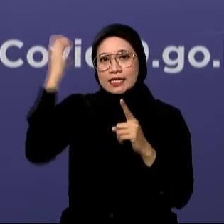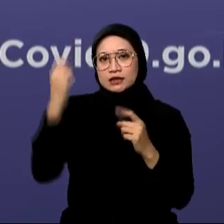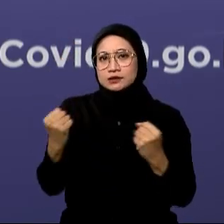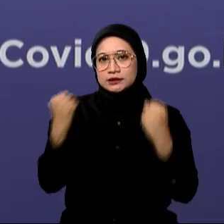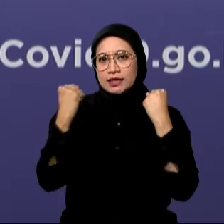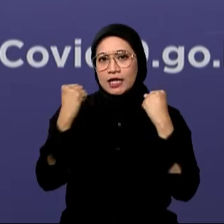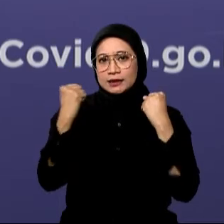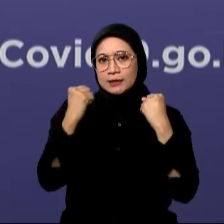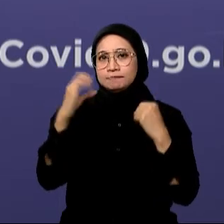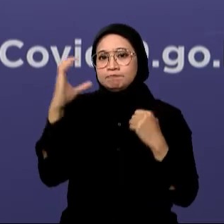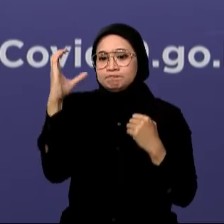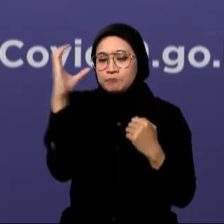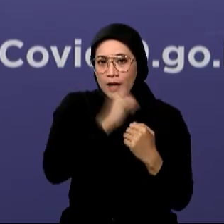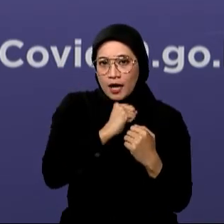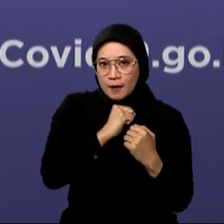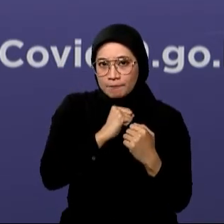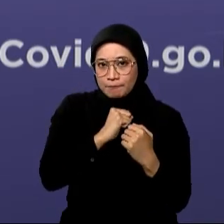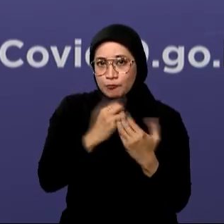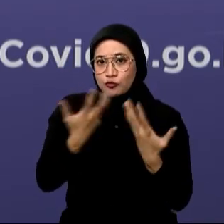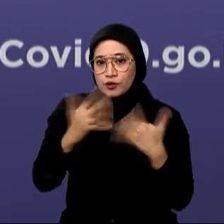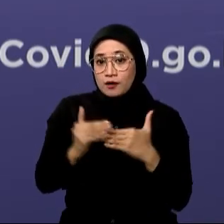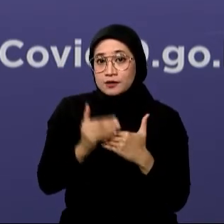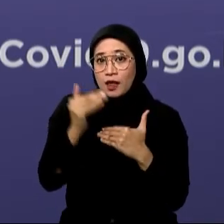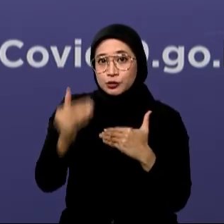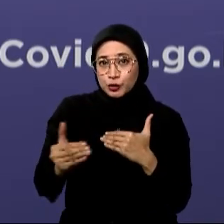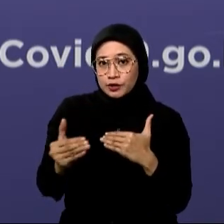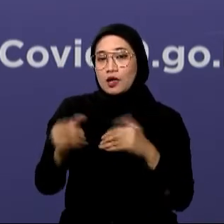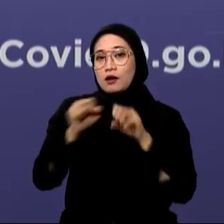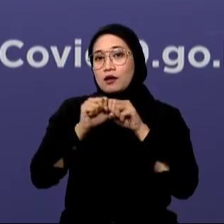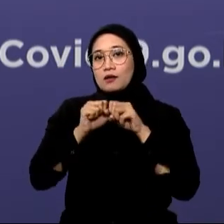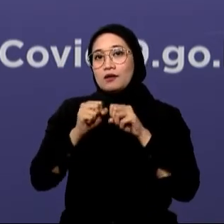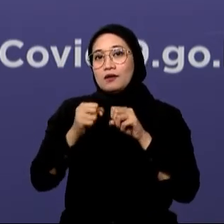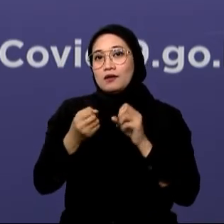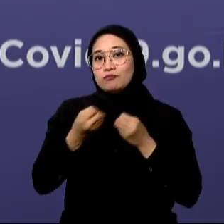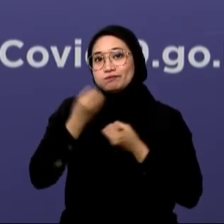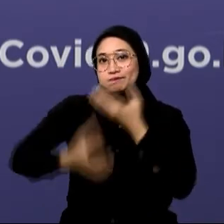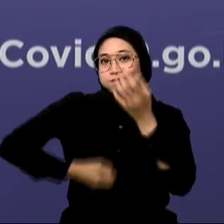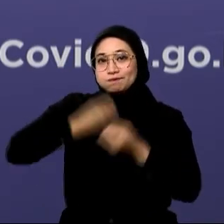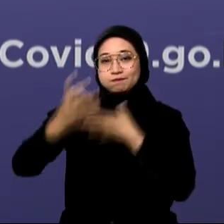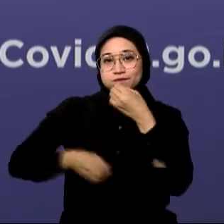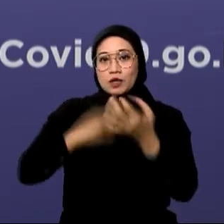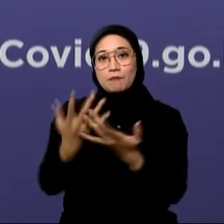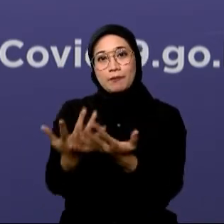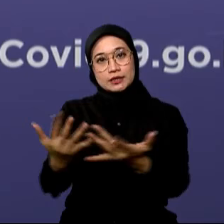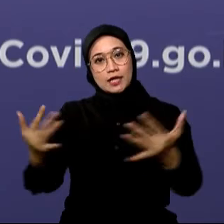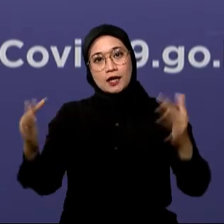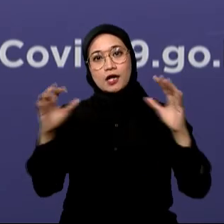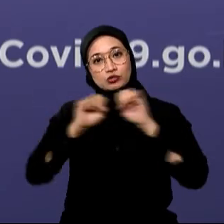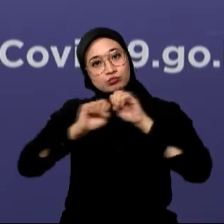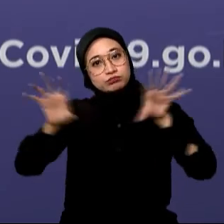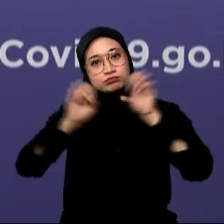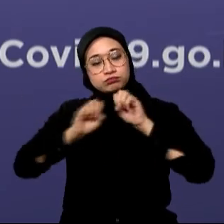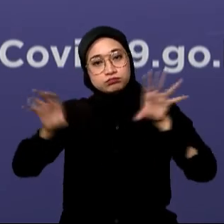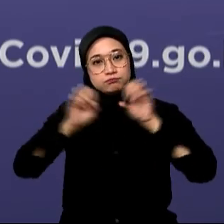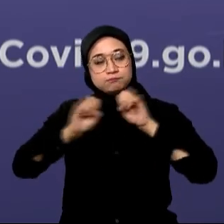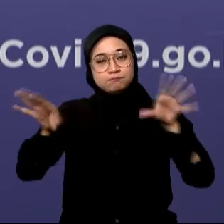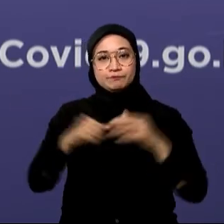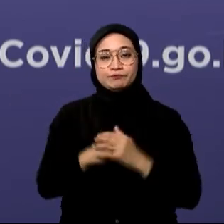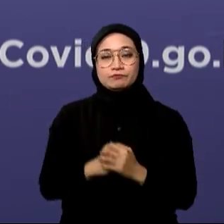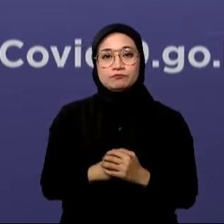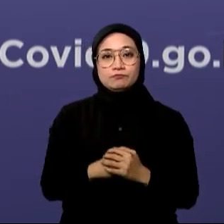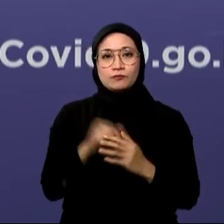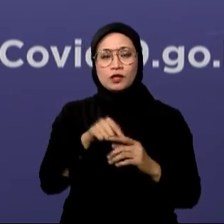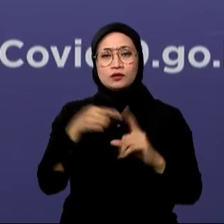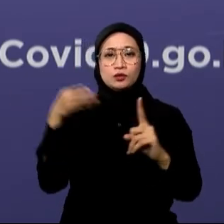menjadikan bahan untuk berkomunikasi dengan masyarakat semua. Oleh karena itu, kita harapkan bahwa ini akan menjadi lebih baik dalam menangkap